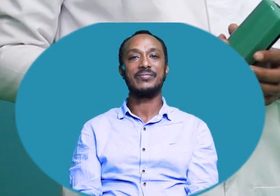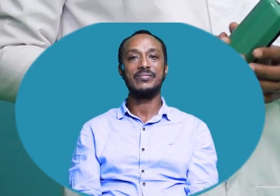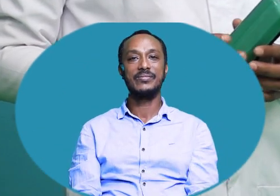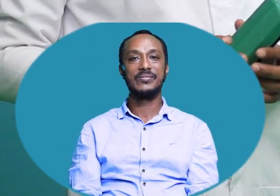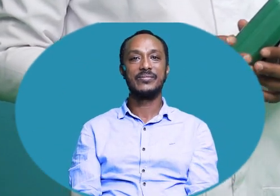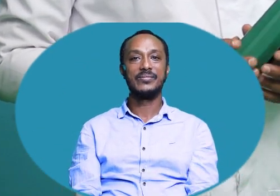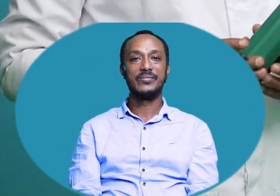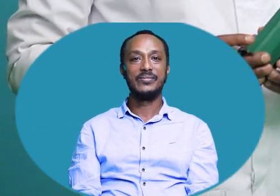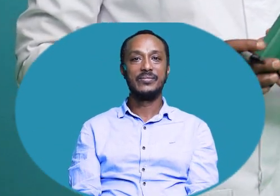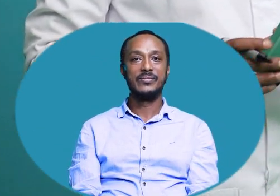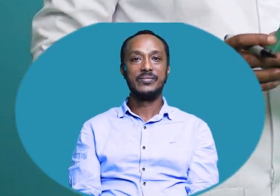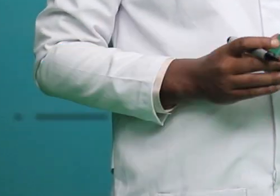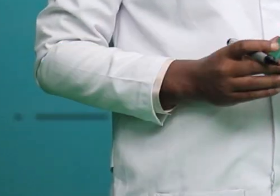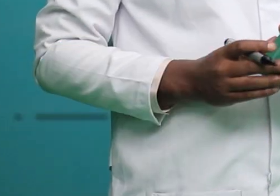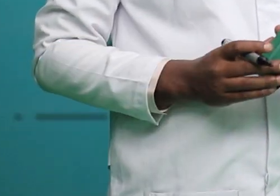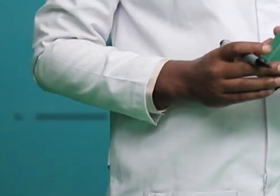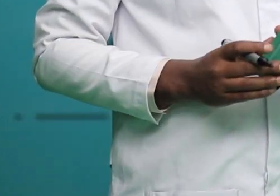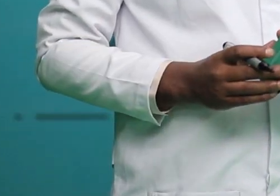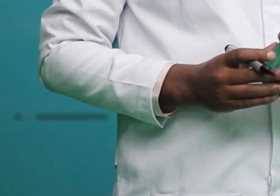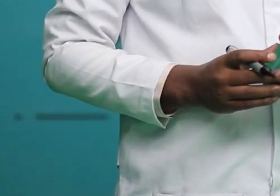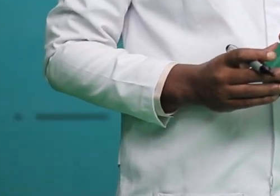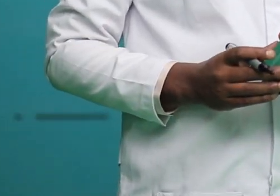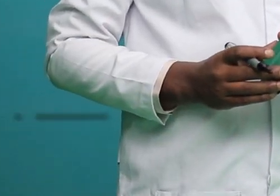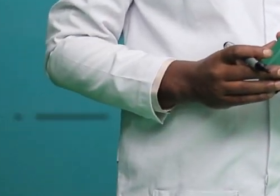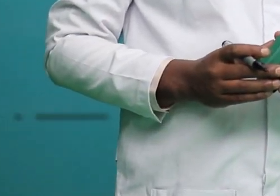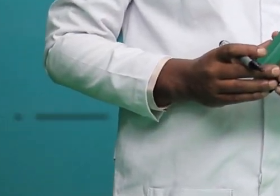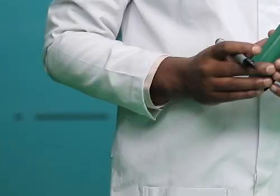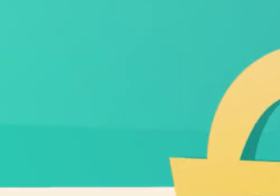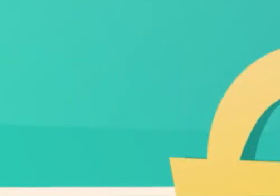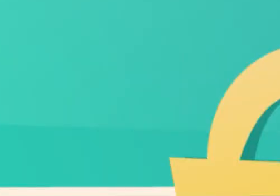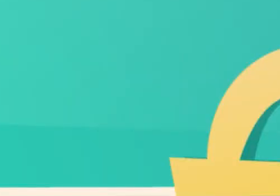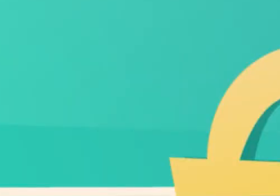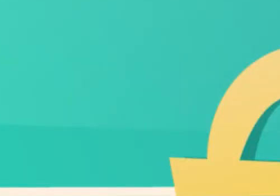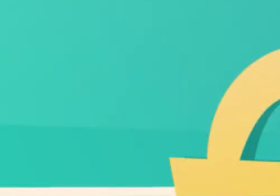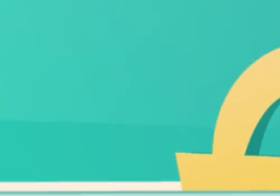እንድትልኩልን እንፈልጋለን። ስላዳመጣችሁኝ አመሰግናለሁ። በቀጣይ ክላስ እንገናኝ።